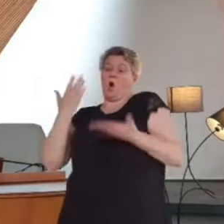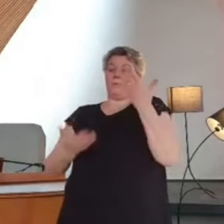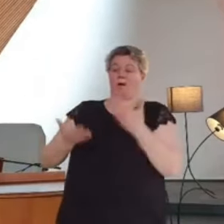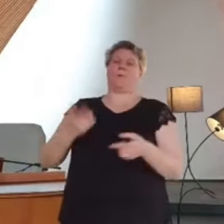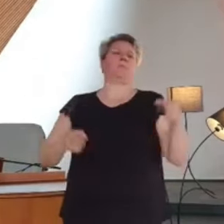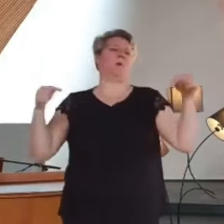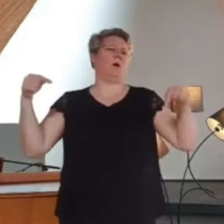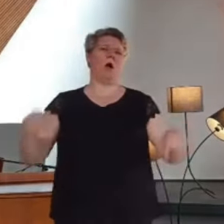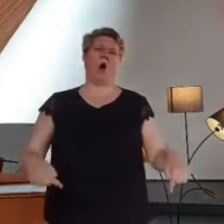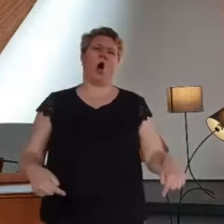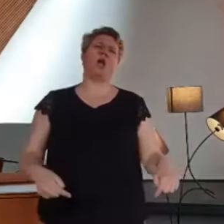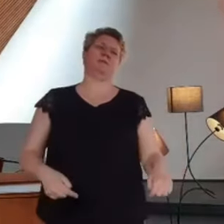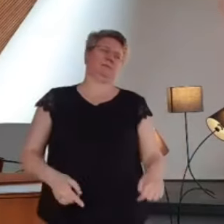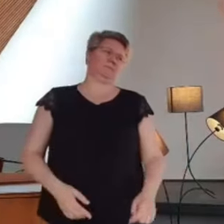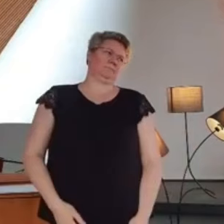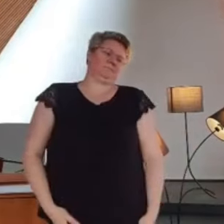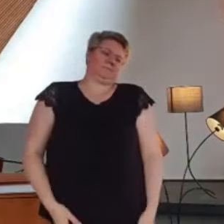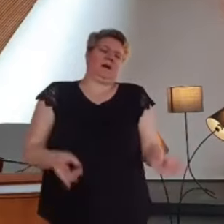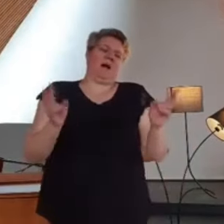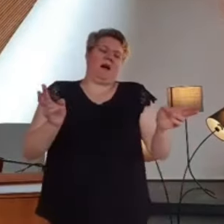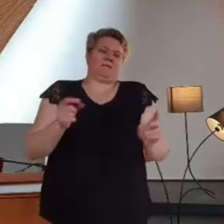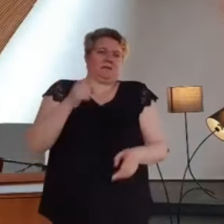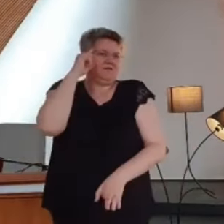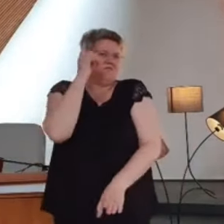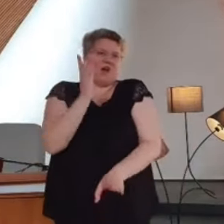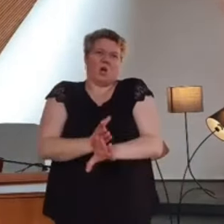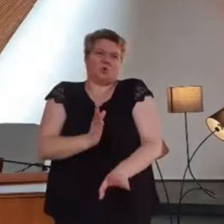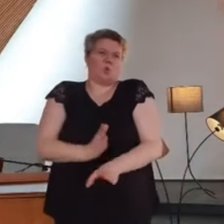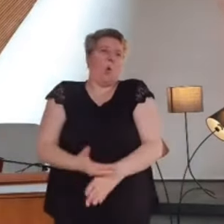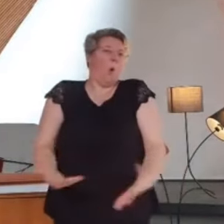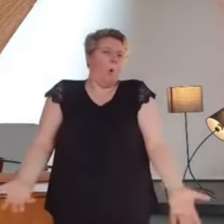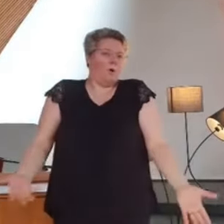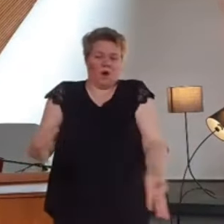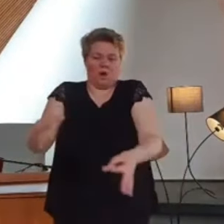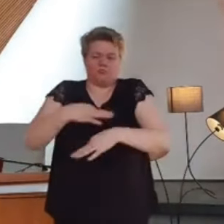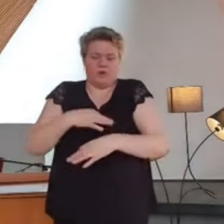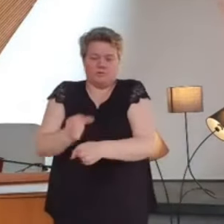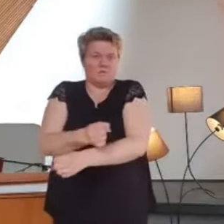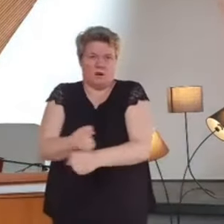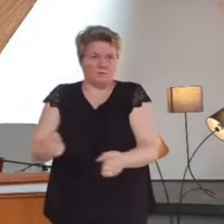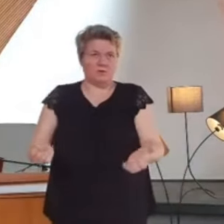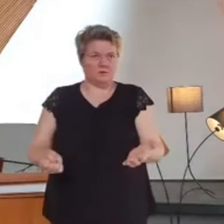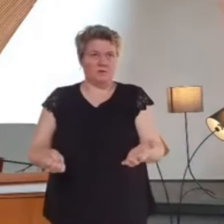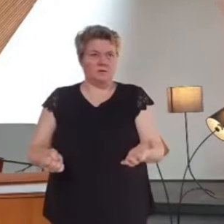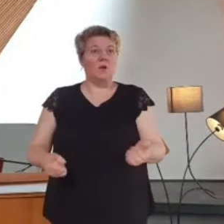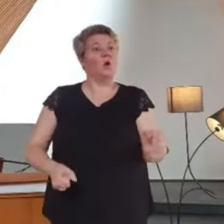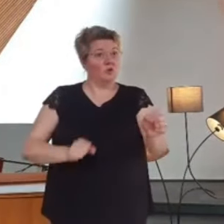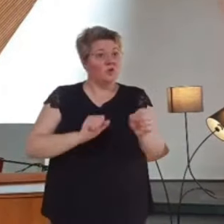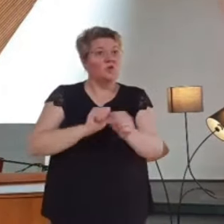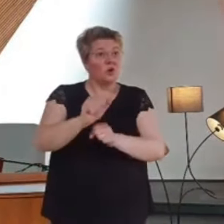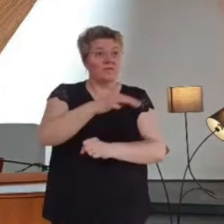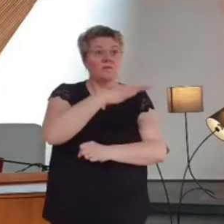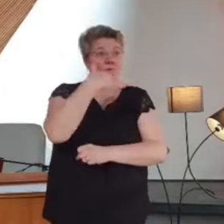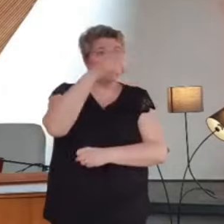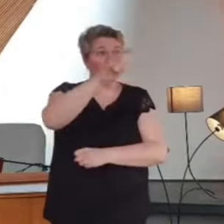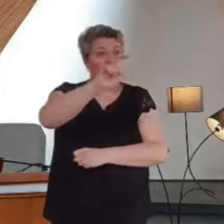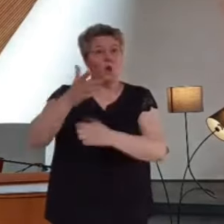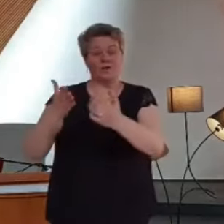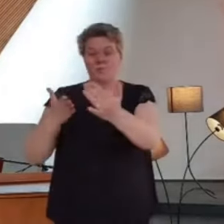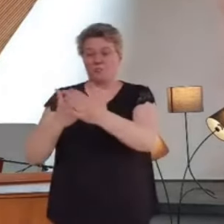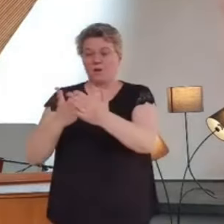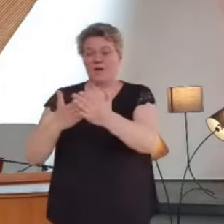heute ehrlicherweise nur ganz selten ein guter Grund. Und trotzdem weiß ich, dass sehr viele Menschen mit Krankheiten und